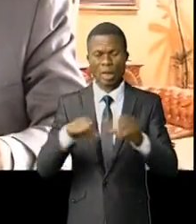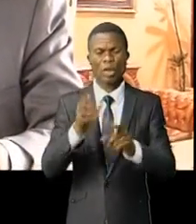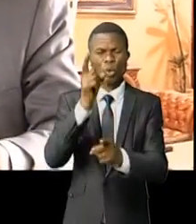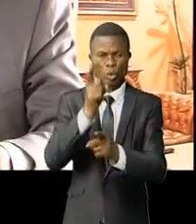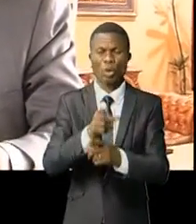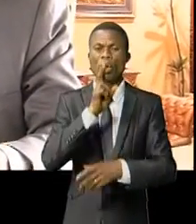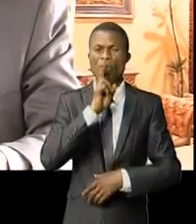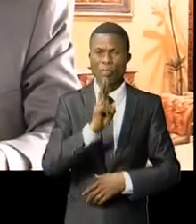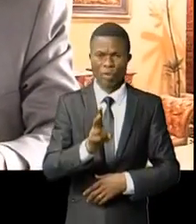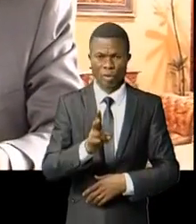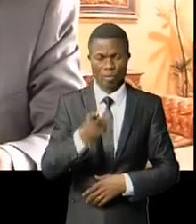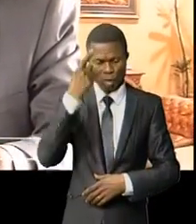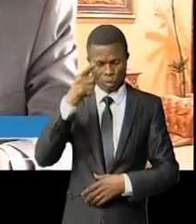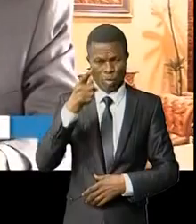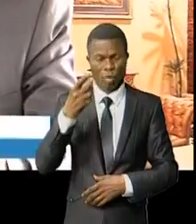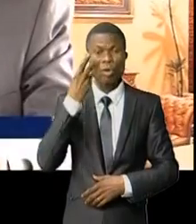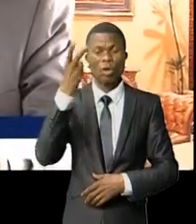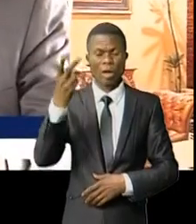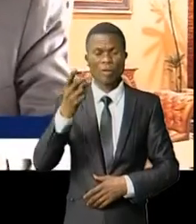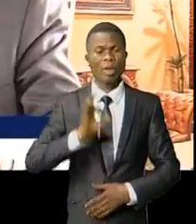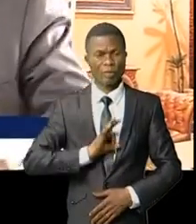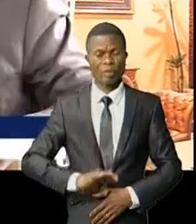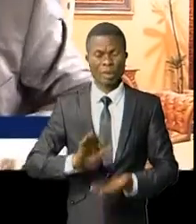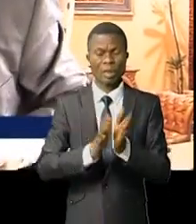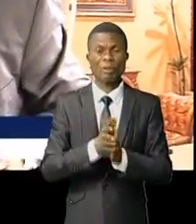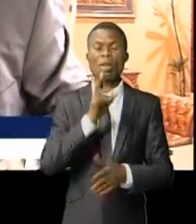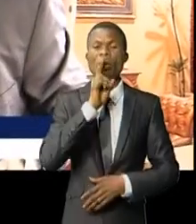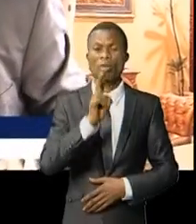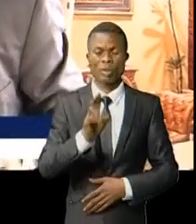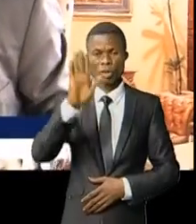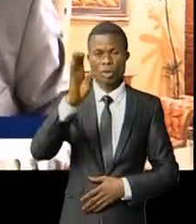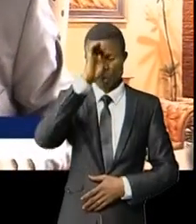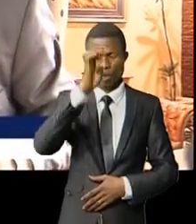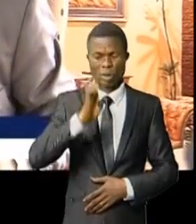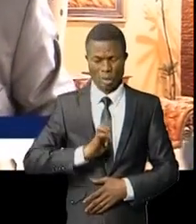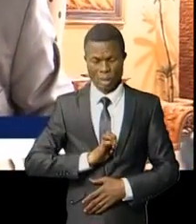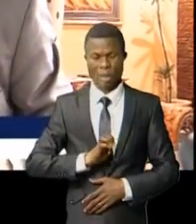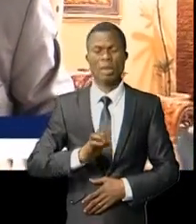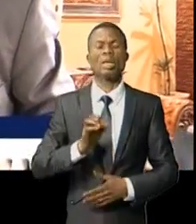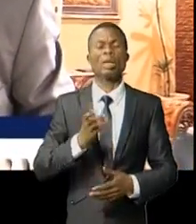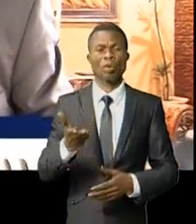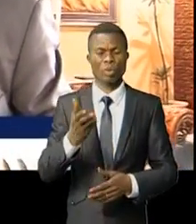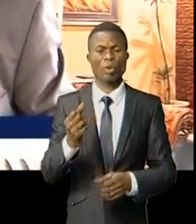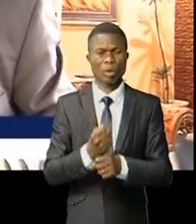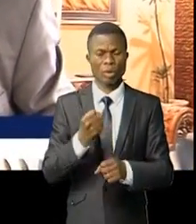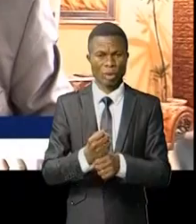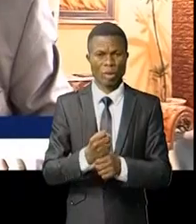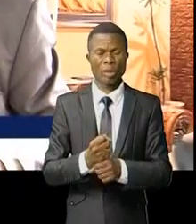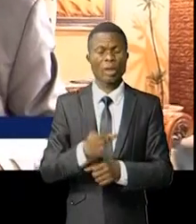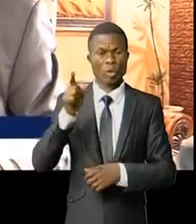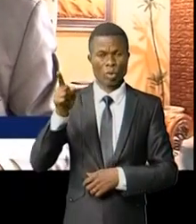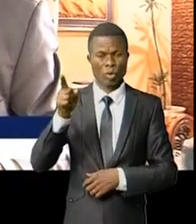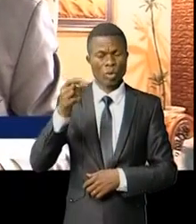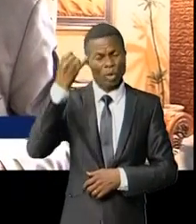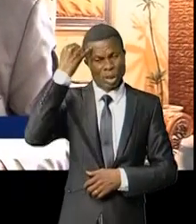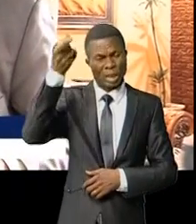concrètes afin de matérialiser la vision du chef de l'État, son Excellence Félix-Antoine Tshisekedi Tshilombo, qui est